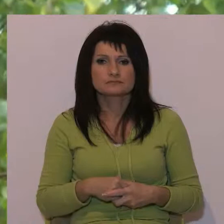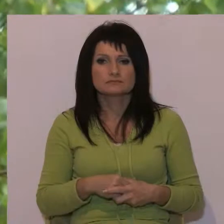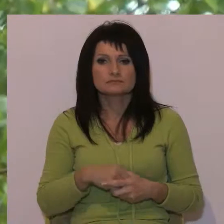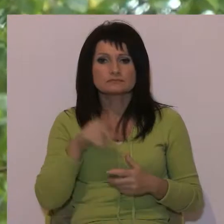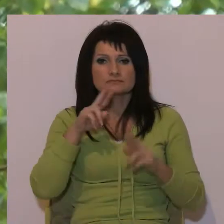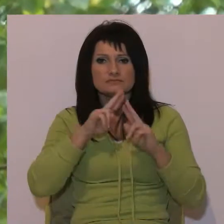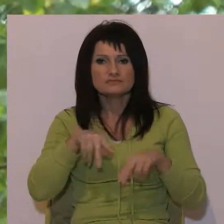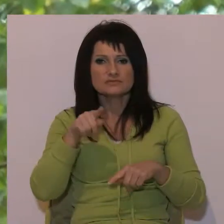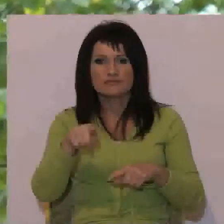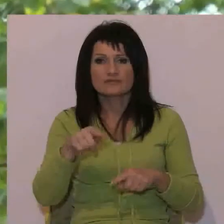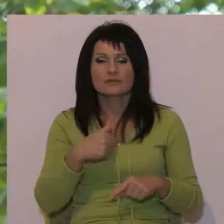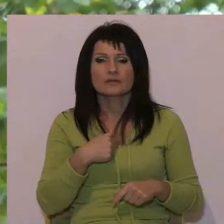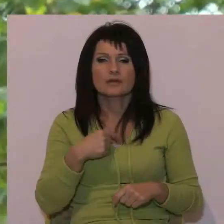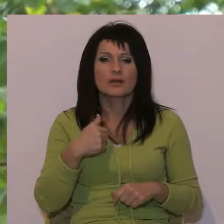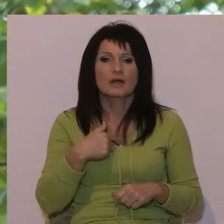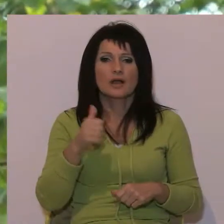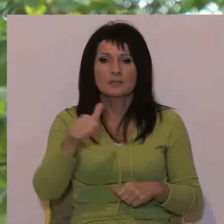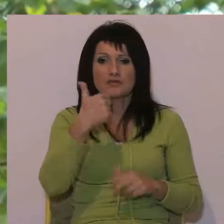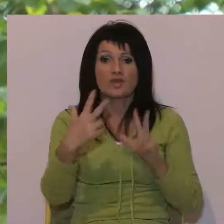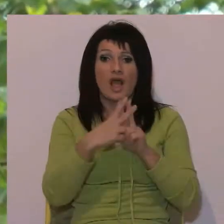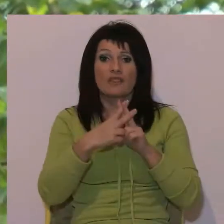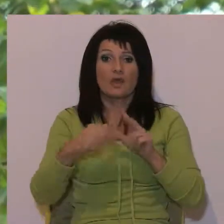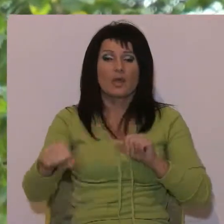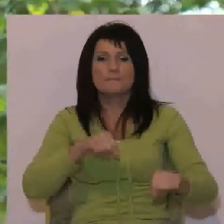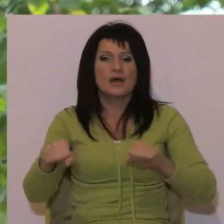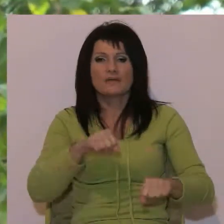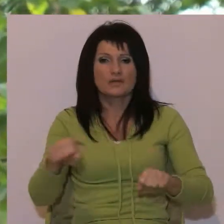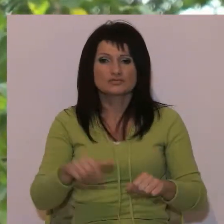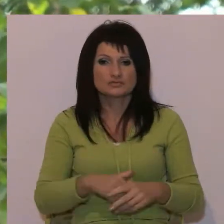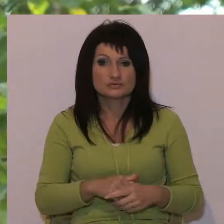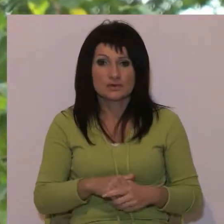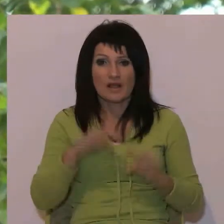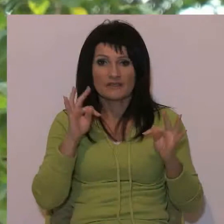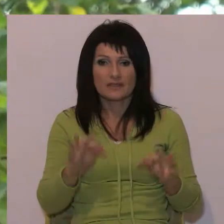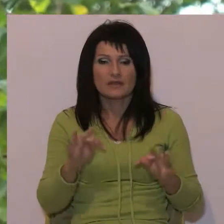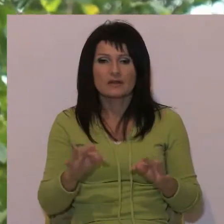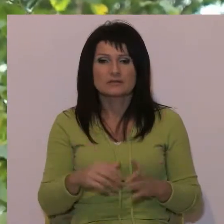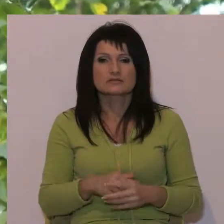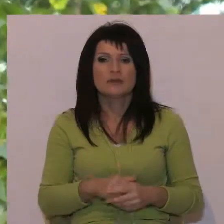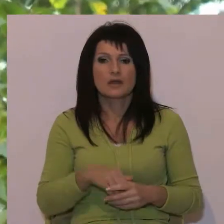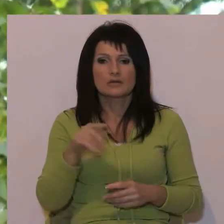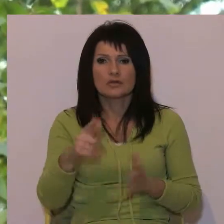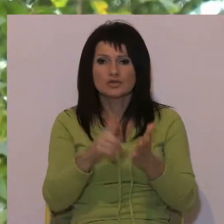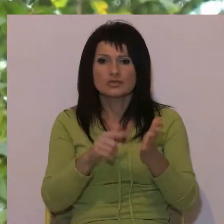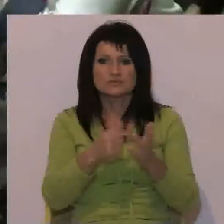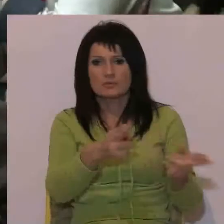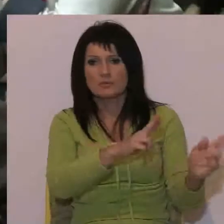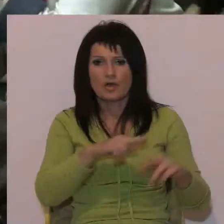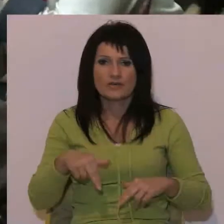Dostałem wtedy pierwszego ataku padaczki. Teraz to często